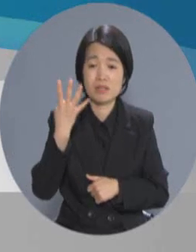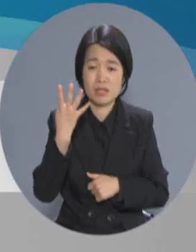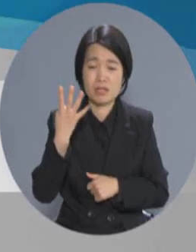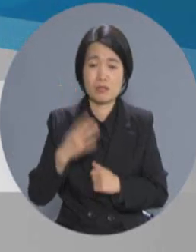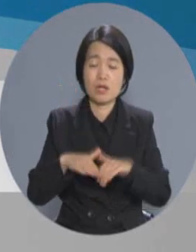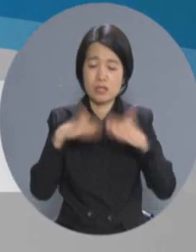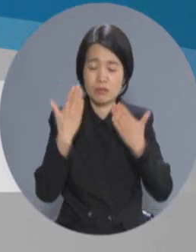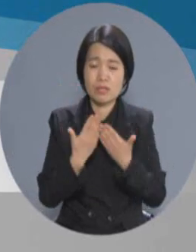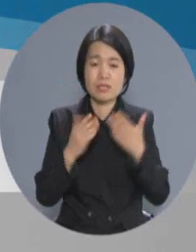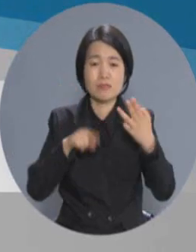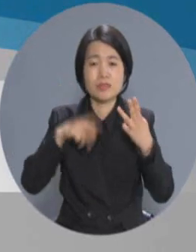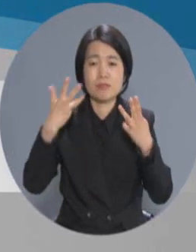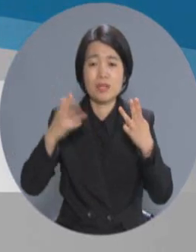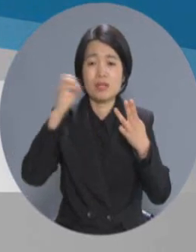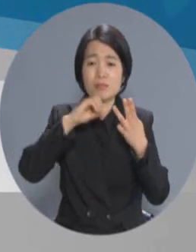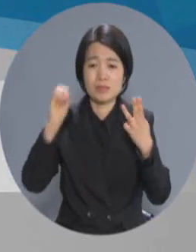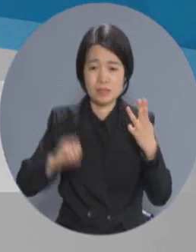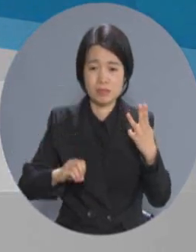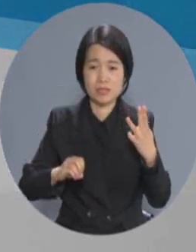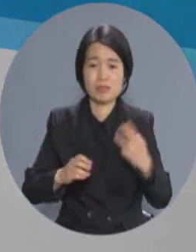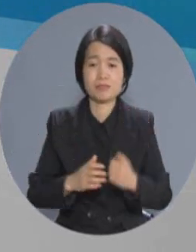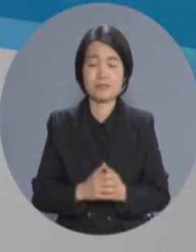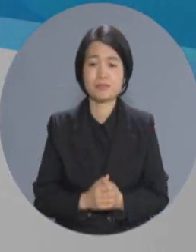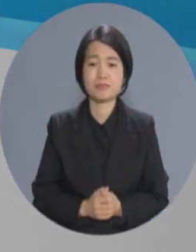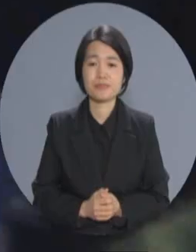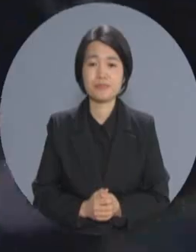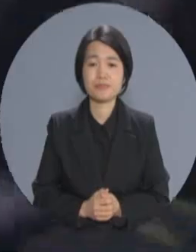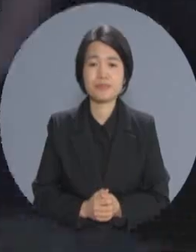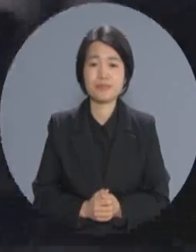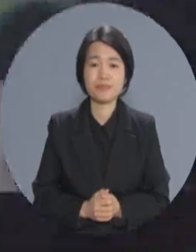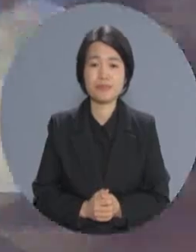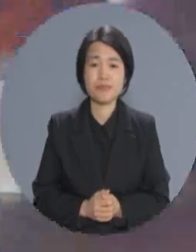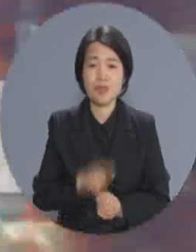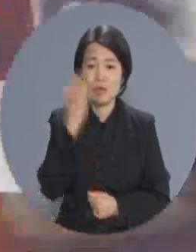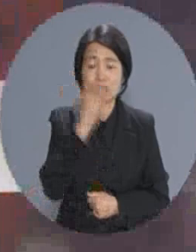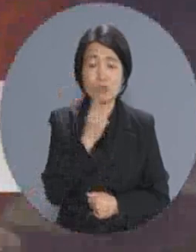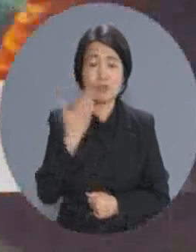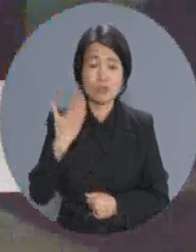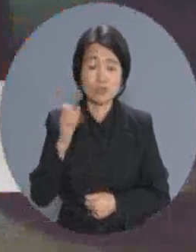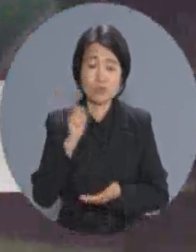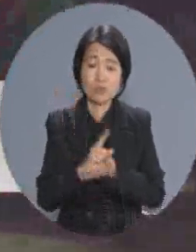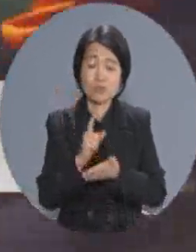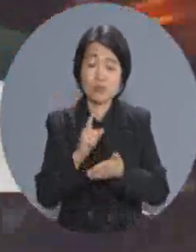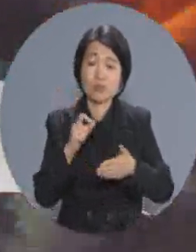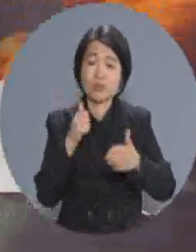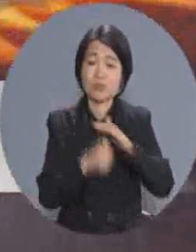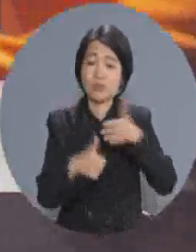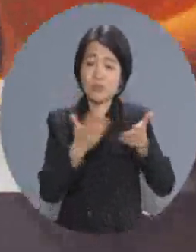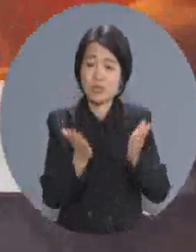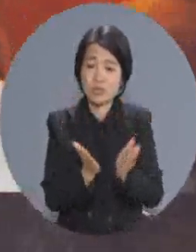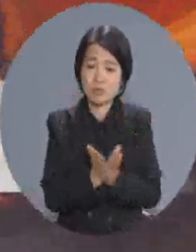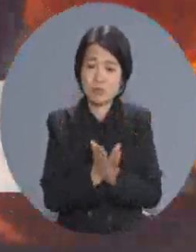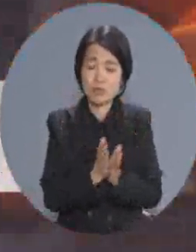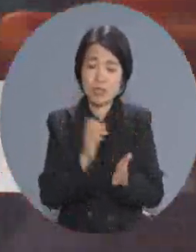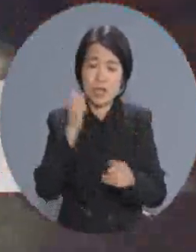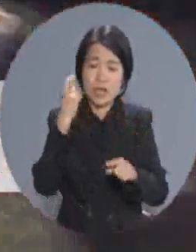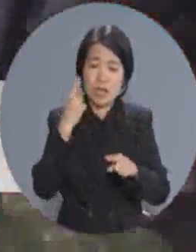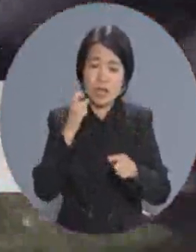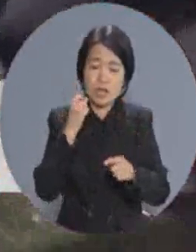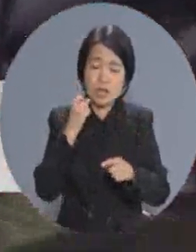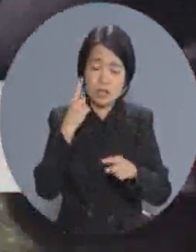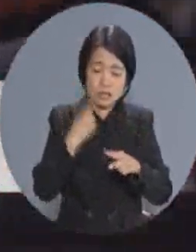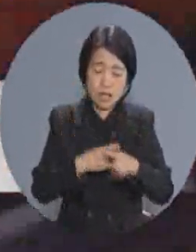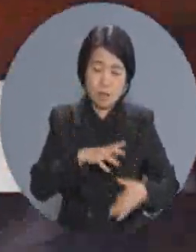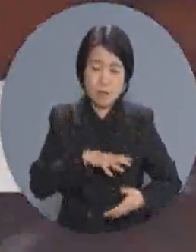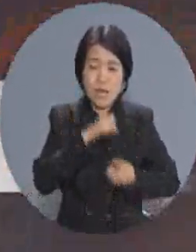전체 3.8%를 차지했습니다 여수소방서 축구선수 팀이 축구 경기 중 심정지로 쓰러진